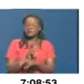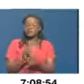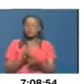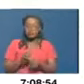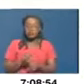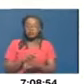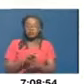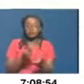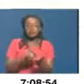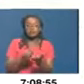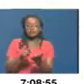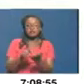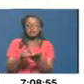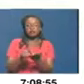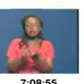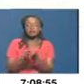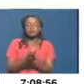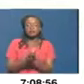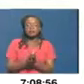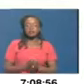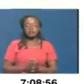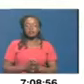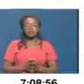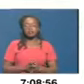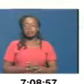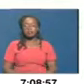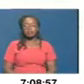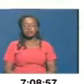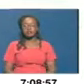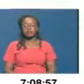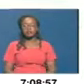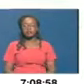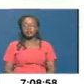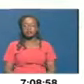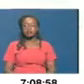mbegu angani. Nikiripotia Dira ya Magwiji, jina langu Sarafina Robi.